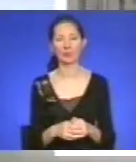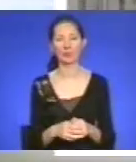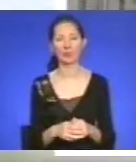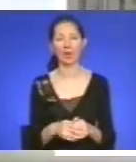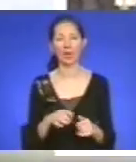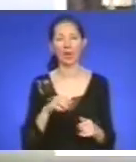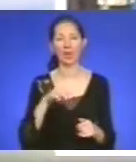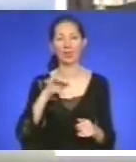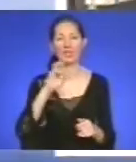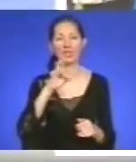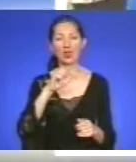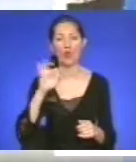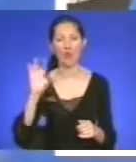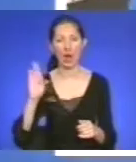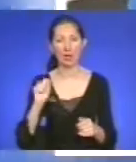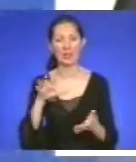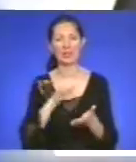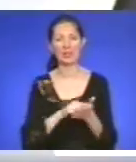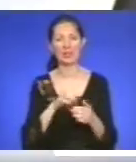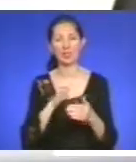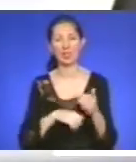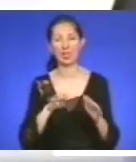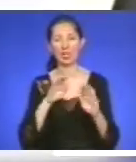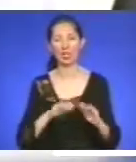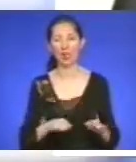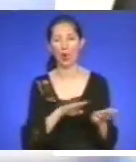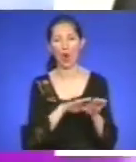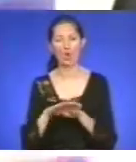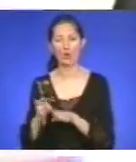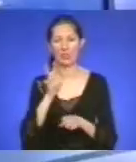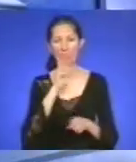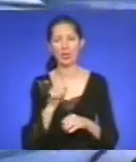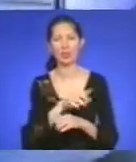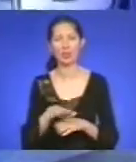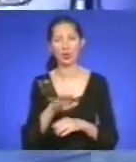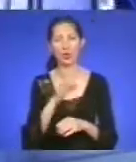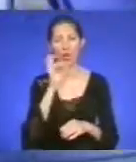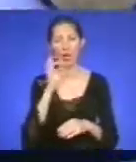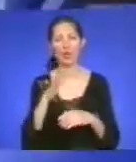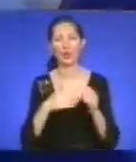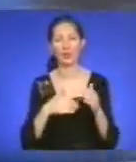Тіньова зайнятість – причина низького рівня зарплат на Тернопіллі, кажуть фахівці.